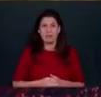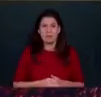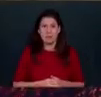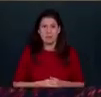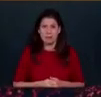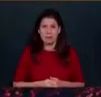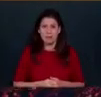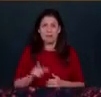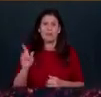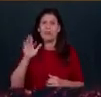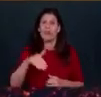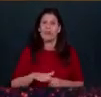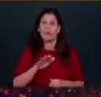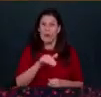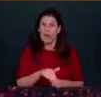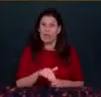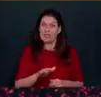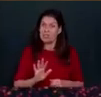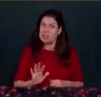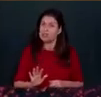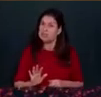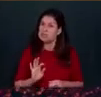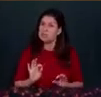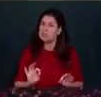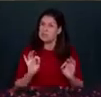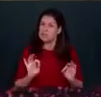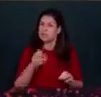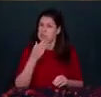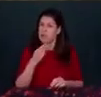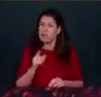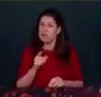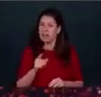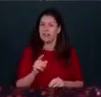הוא גולש יחסית ברמה מאוד טובה.